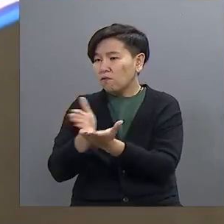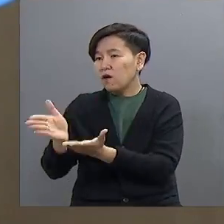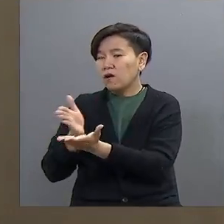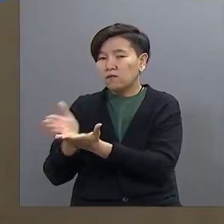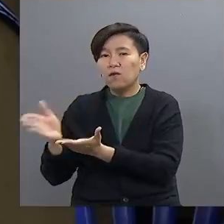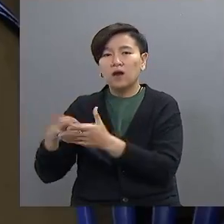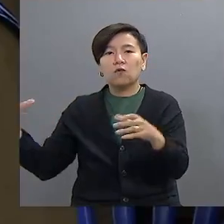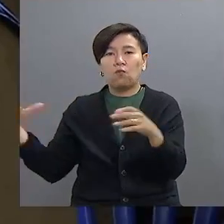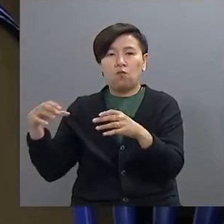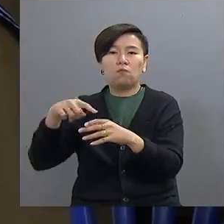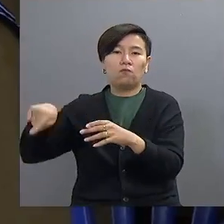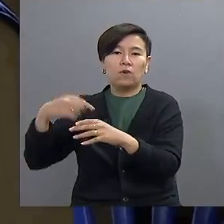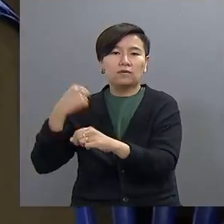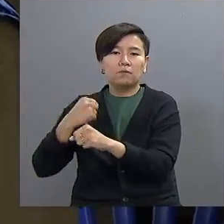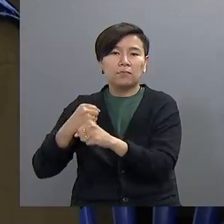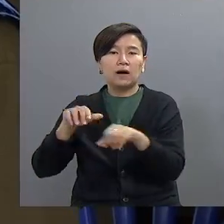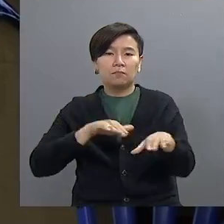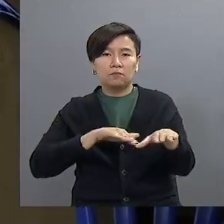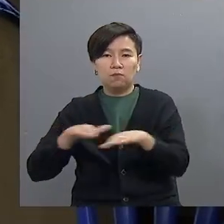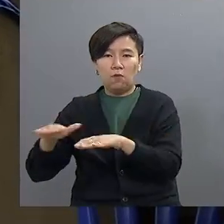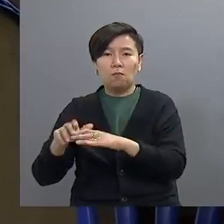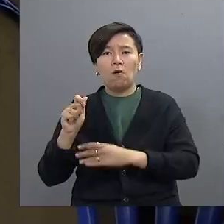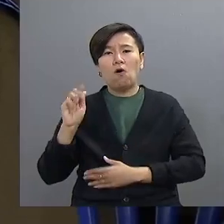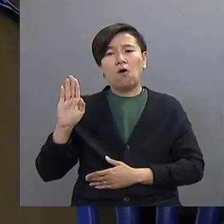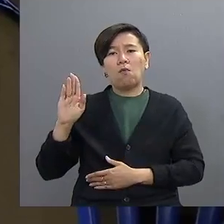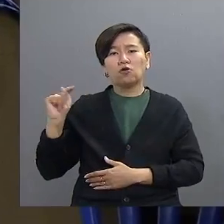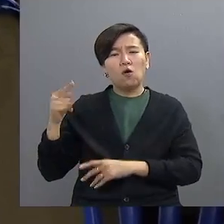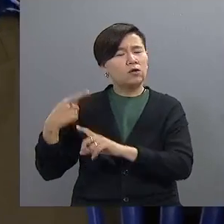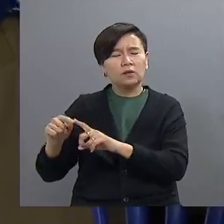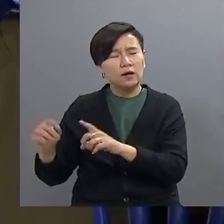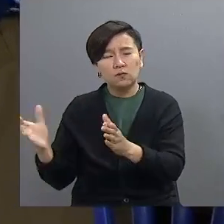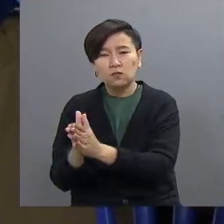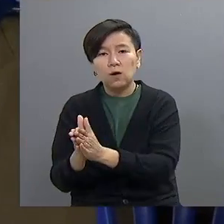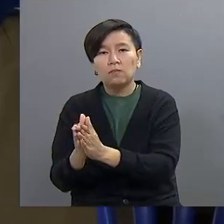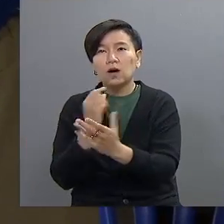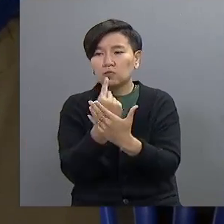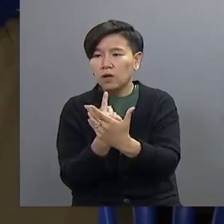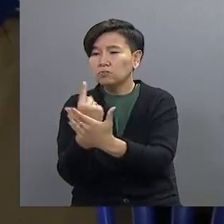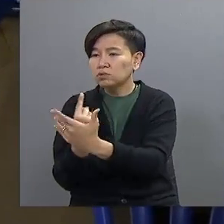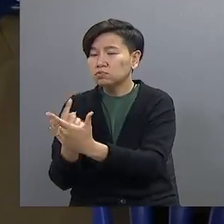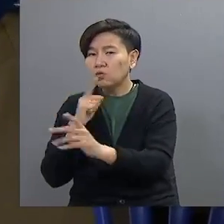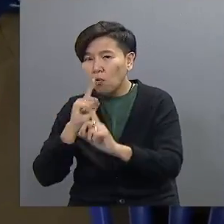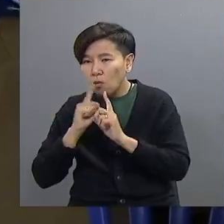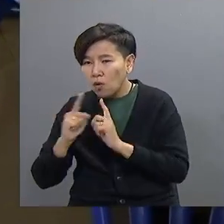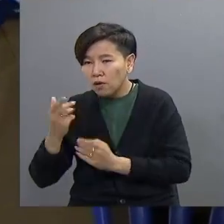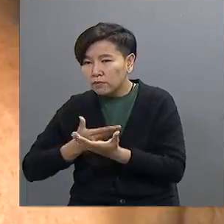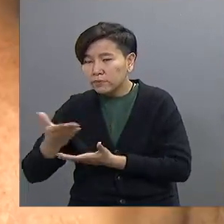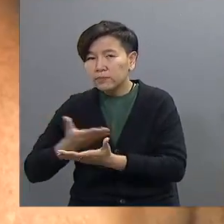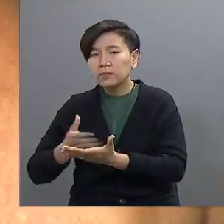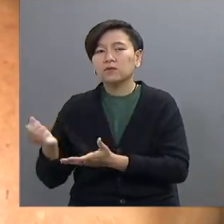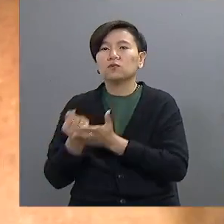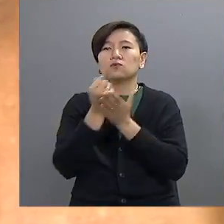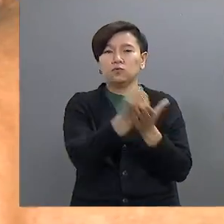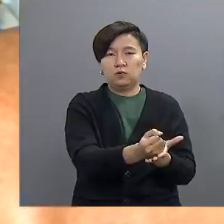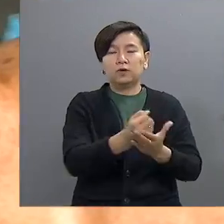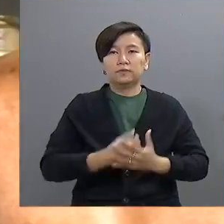ก็องค์การมหาชนตำบลปล้องจะมีตัวแทนของแรงงานจังหวัดนะคะที่จะเป็นส่วนช่วยตัวนี้อยู่ด้วยค่ะทางอำเ